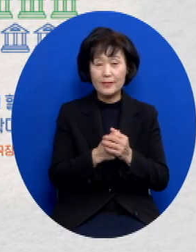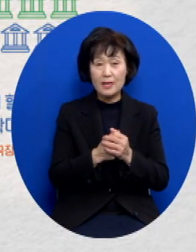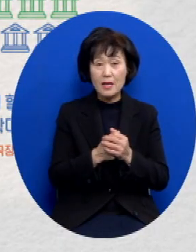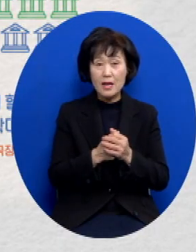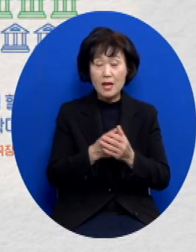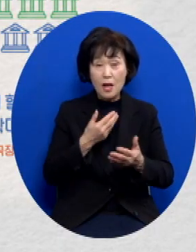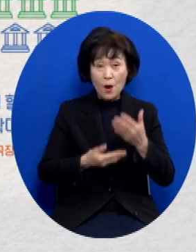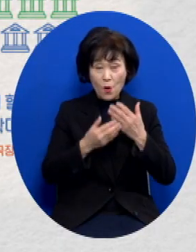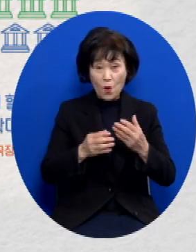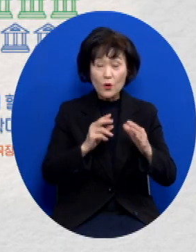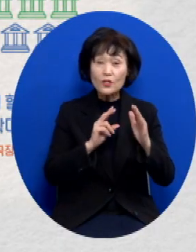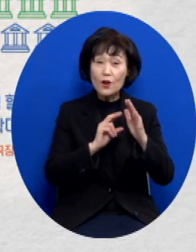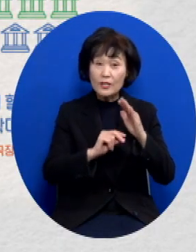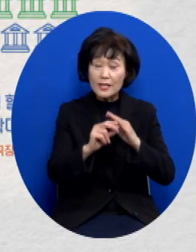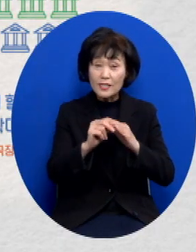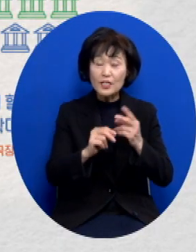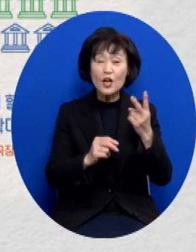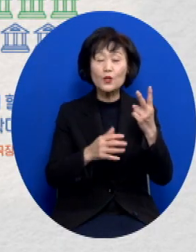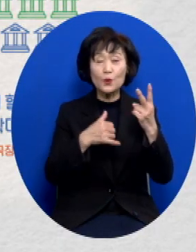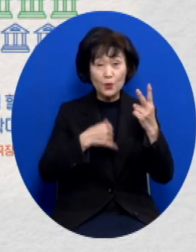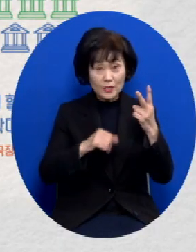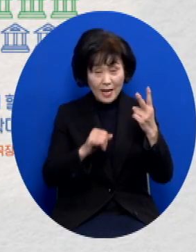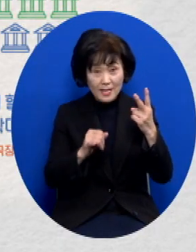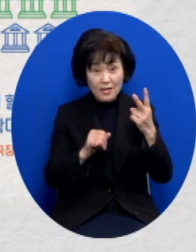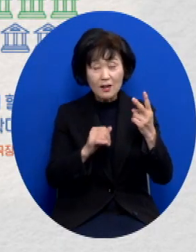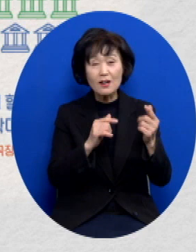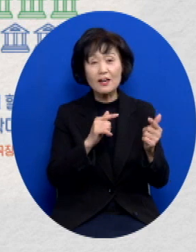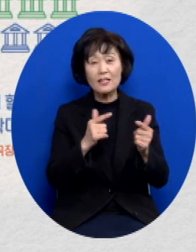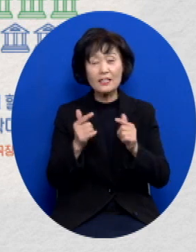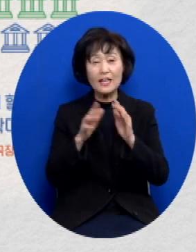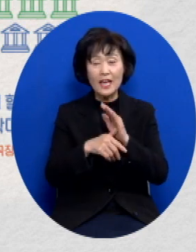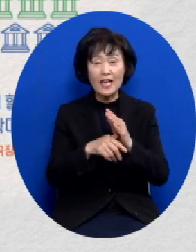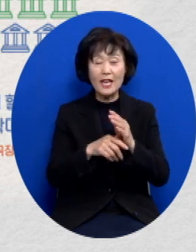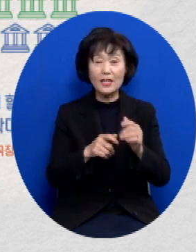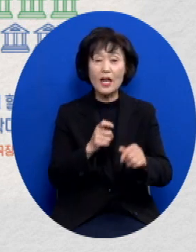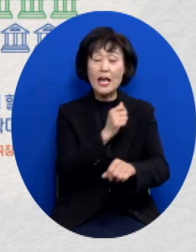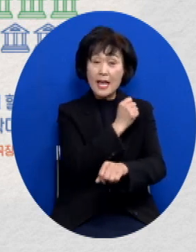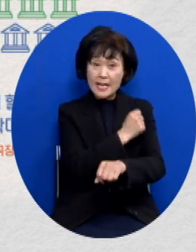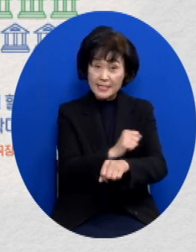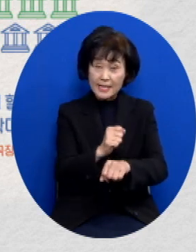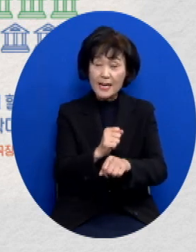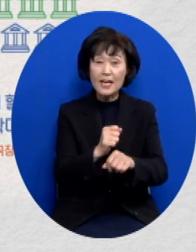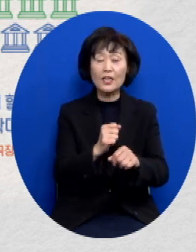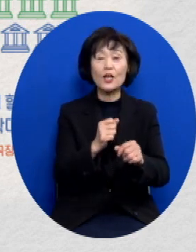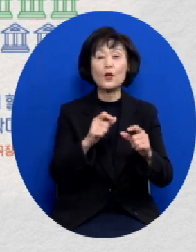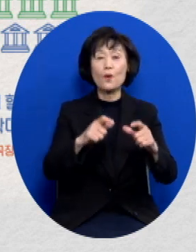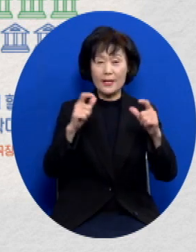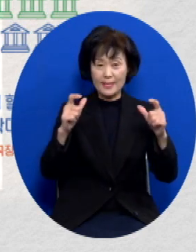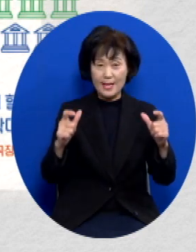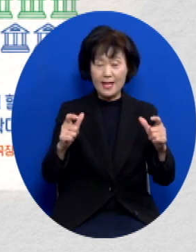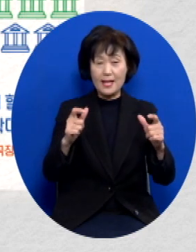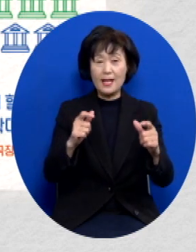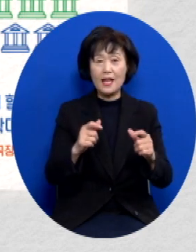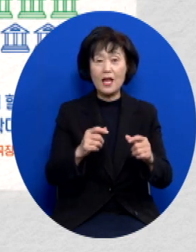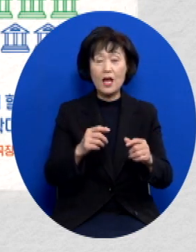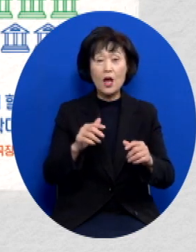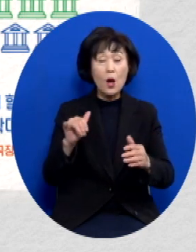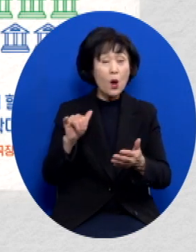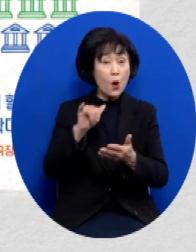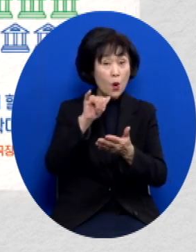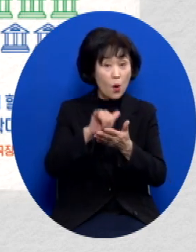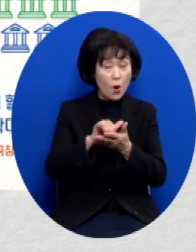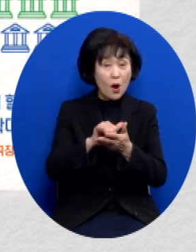고속열차 두 자녀 할인은 KTX에서 수서 고속철도 SRT로 확대했고 공항